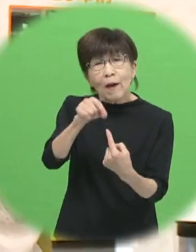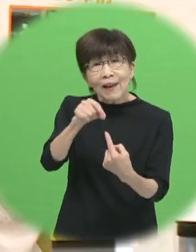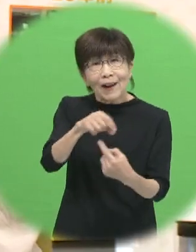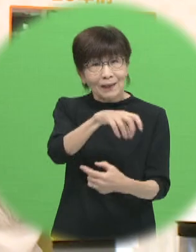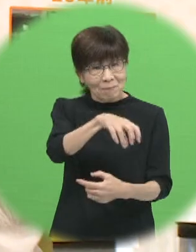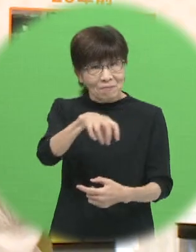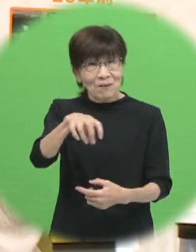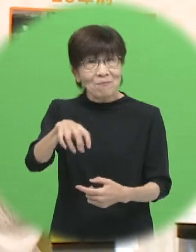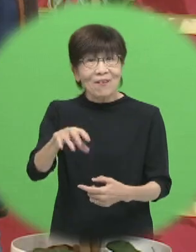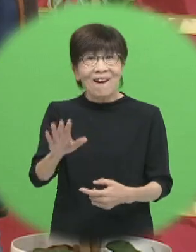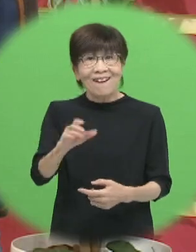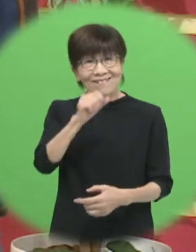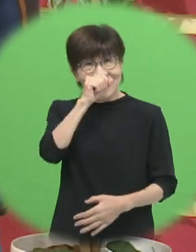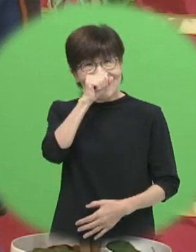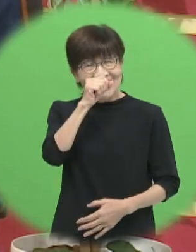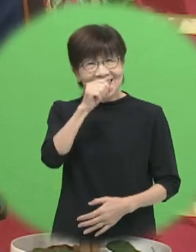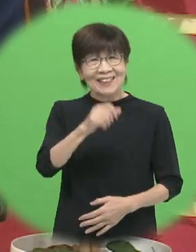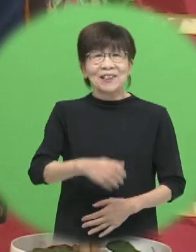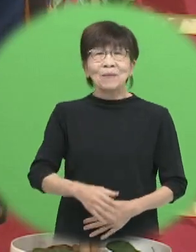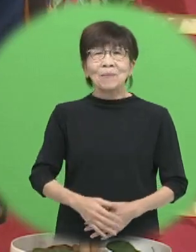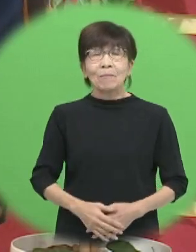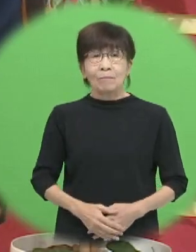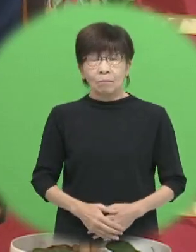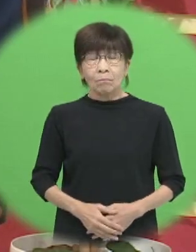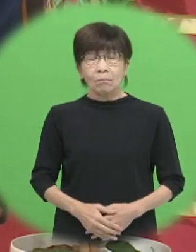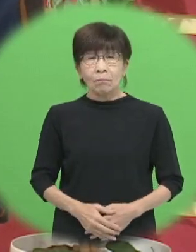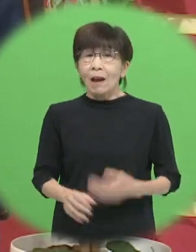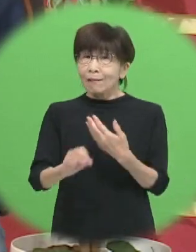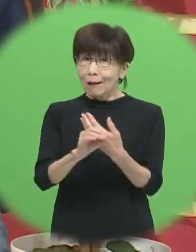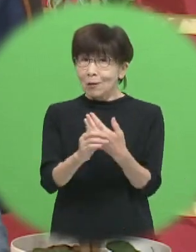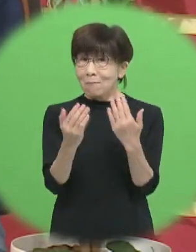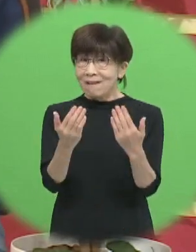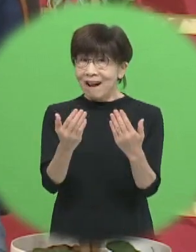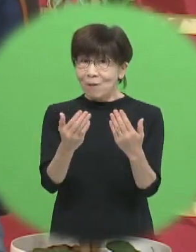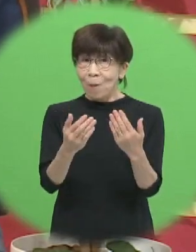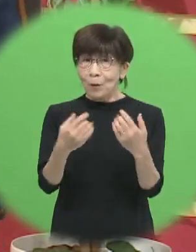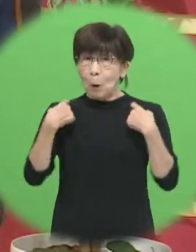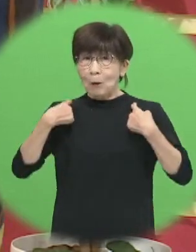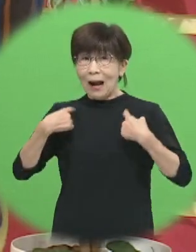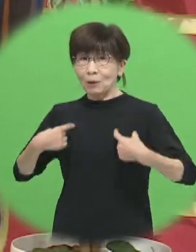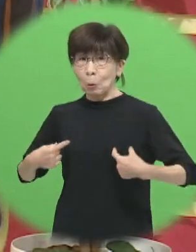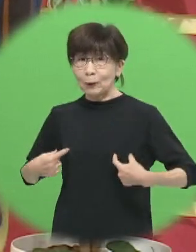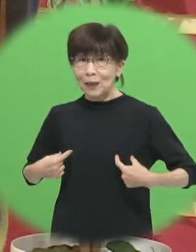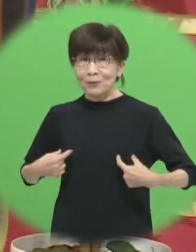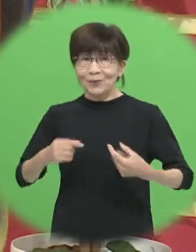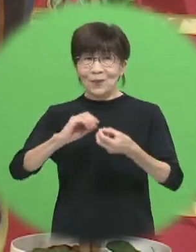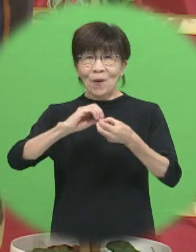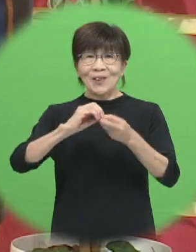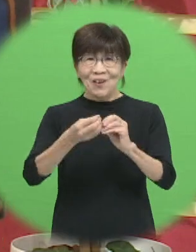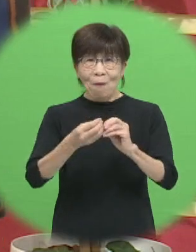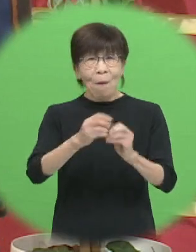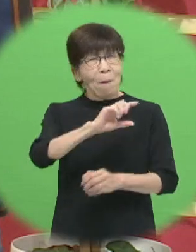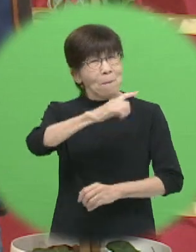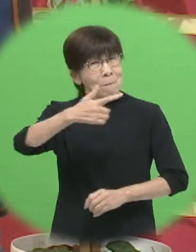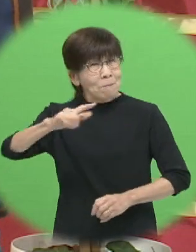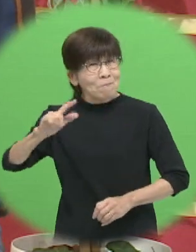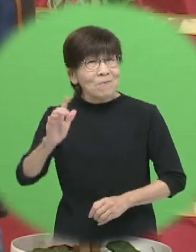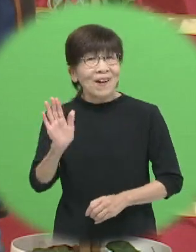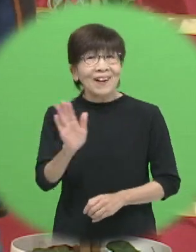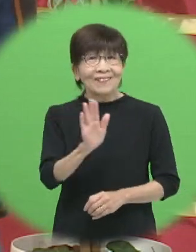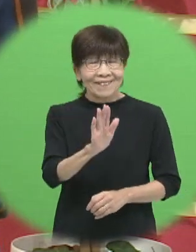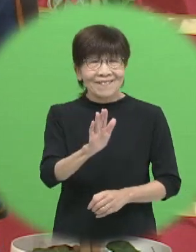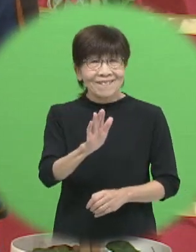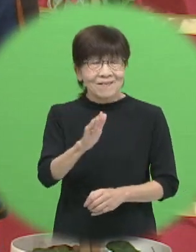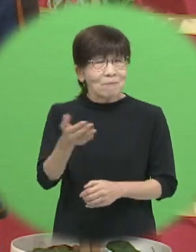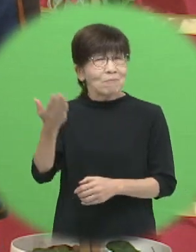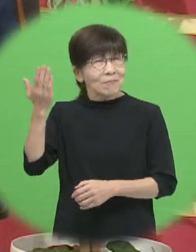ていいですね、うんうん、 あとあれですよね、ランドセルなんかも今はカラフルでね、うん、皆さん好きな色をね、うん、背負ってらっしゃいますけど ね、 赤と